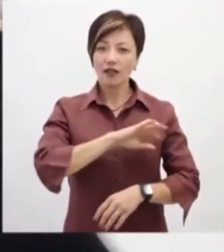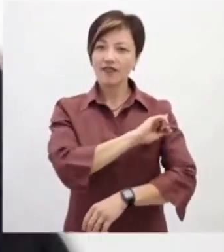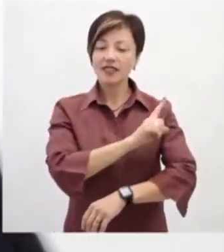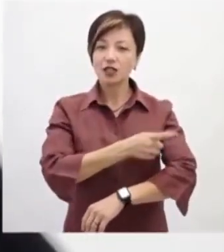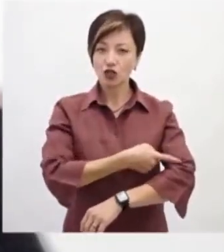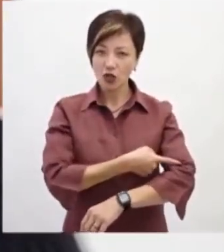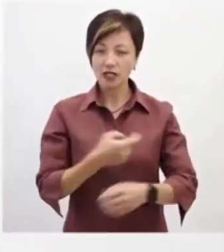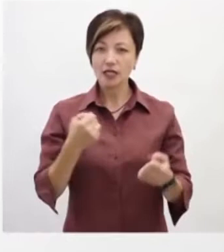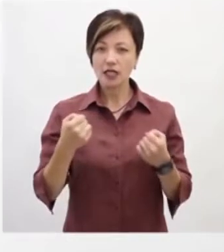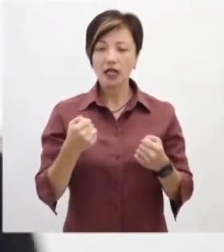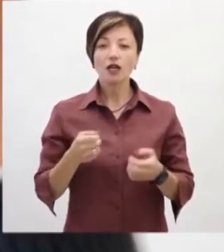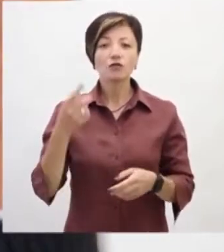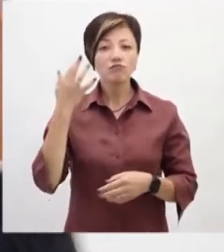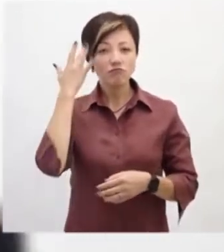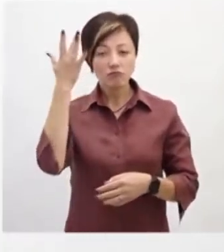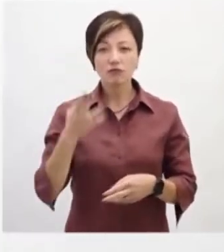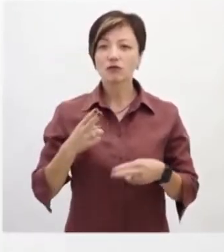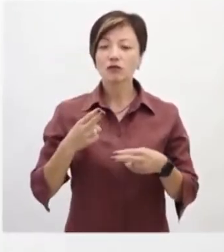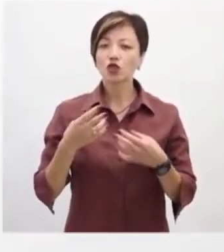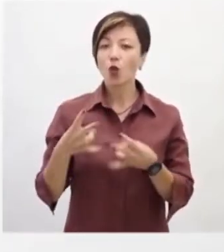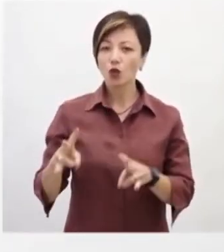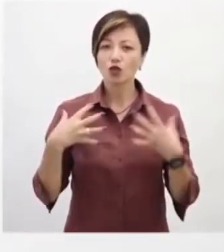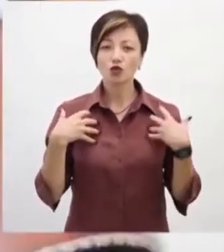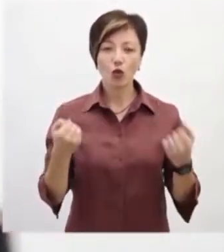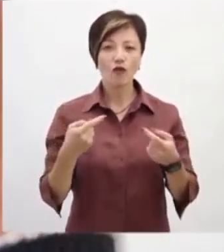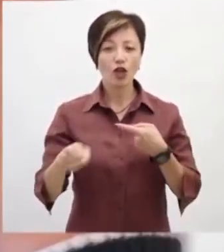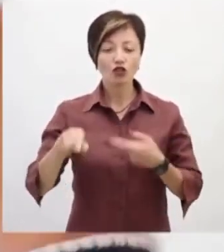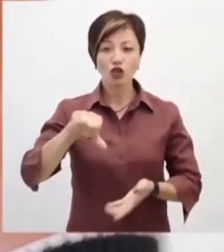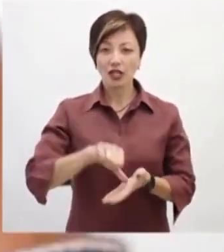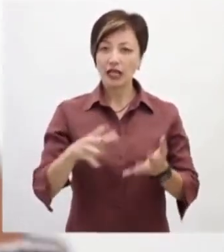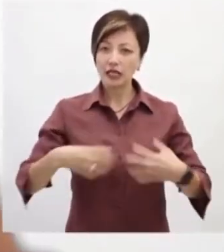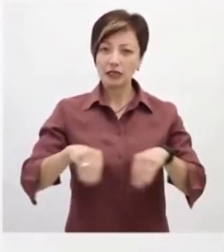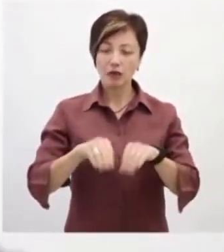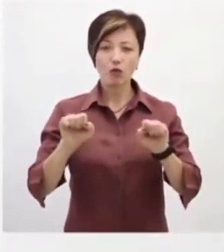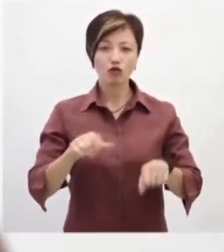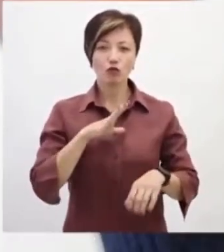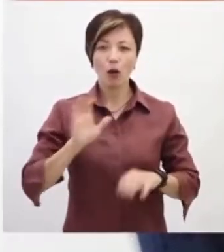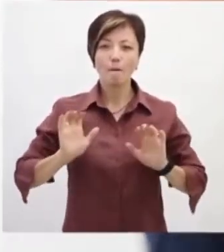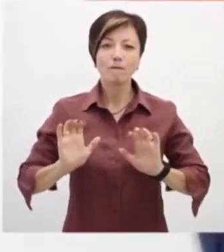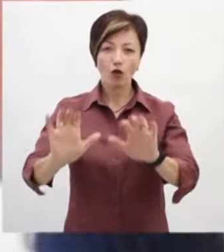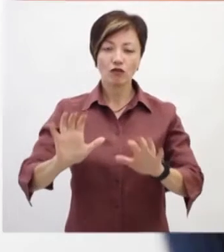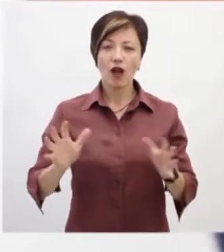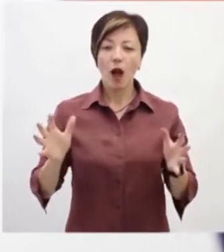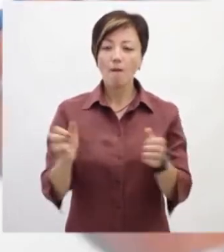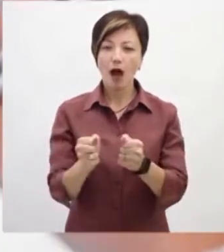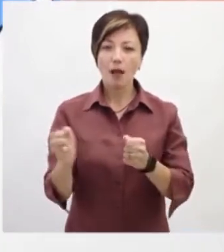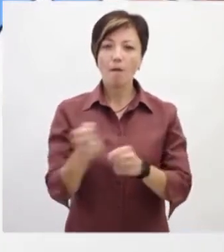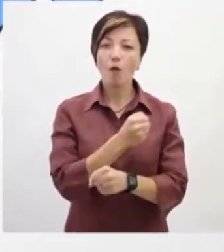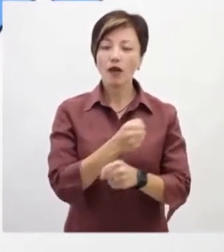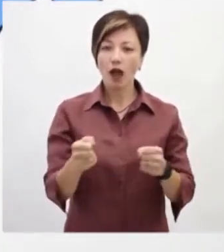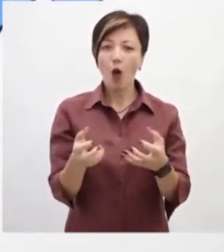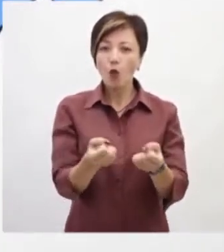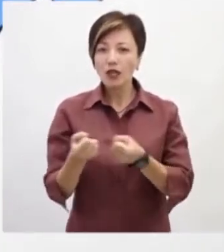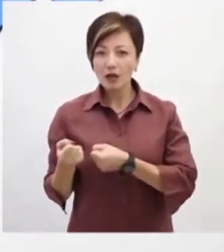сили з метою заподіяння шкоди здоров'ю іншого члена сім'ї. Це можуть бути поштовхи, хапання, побиття,